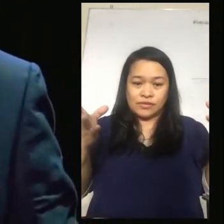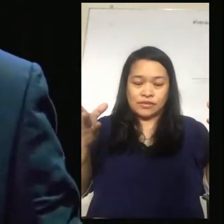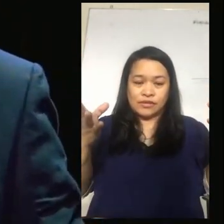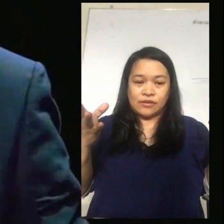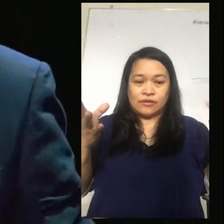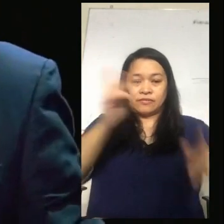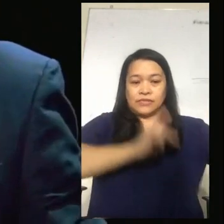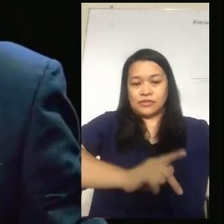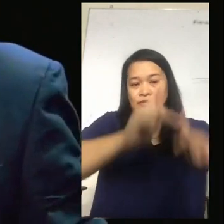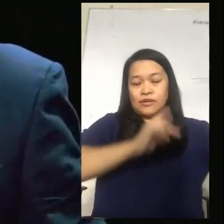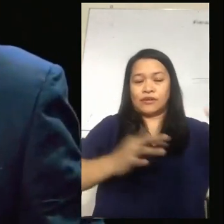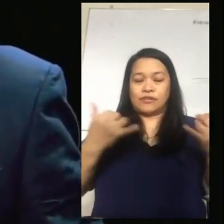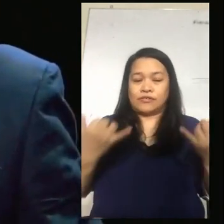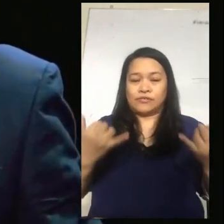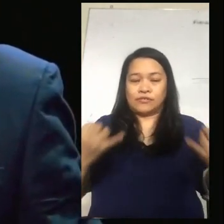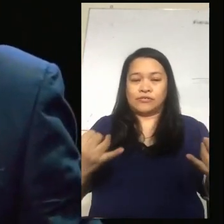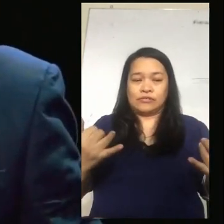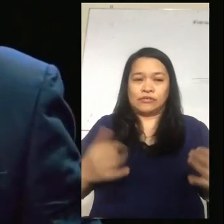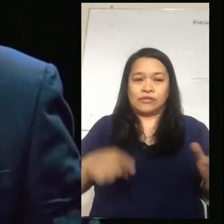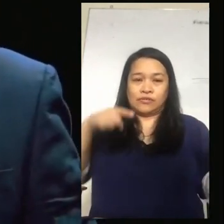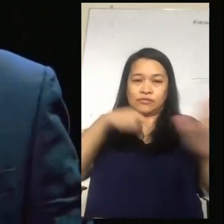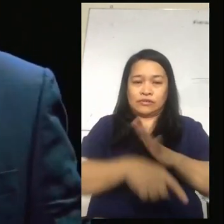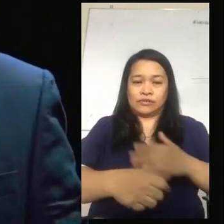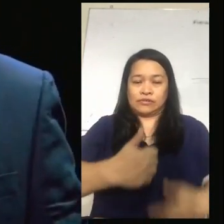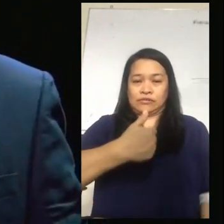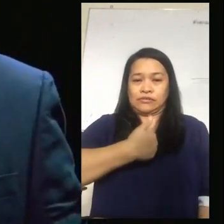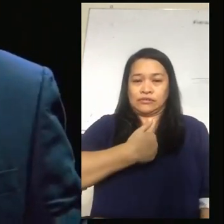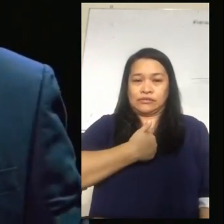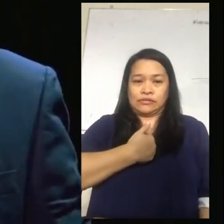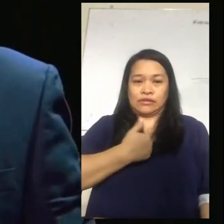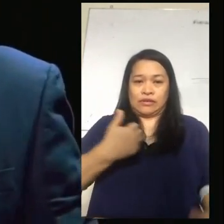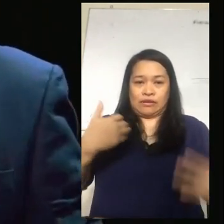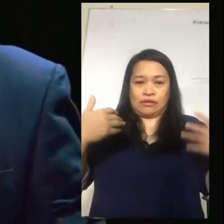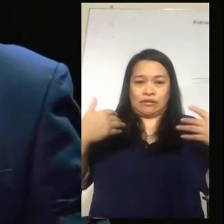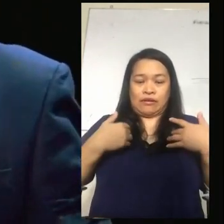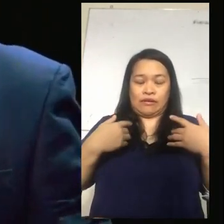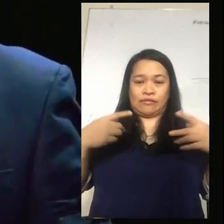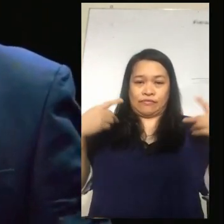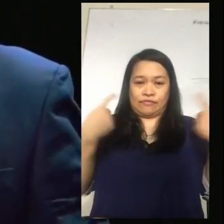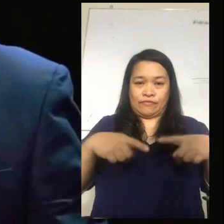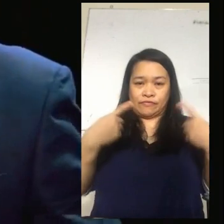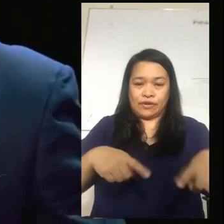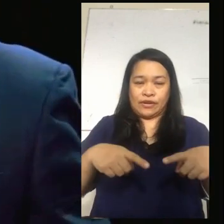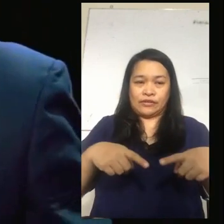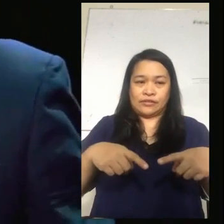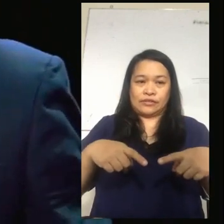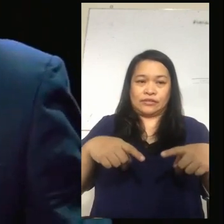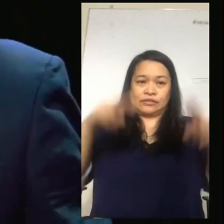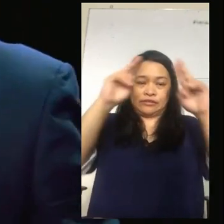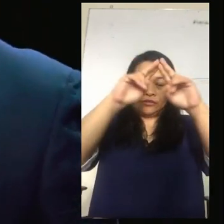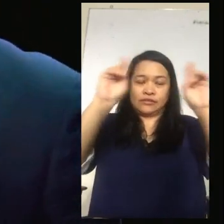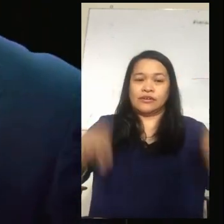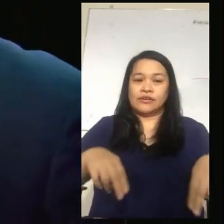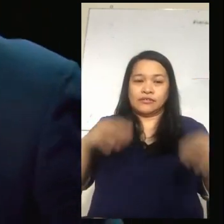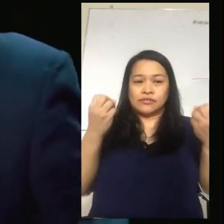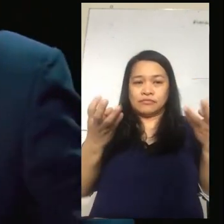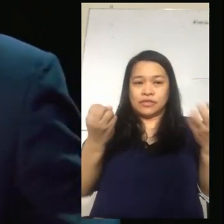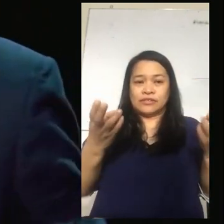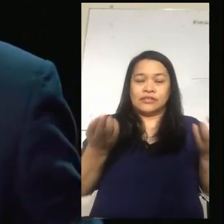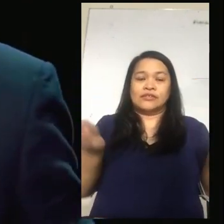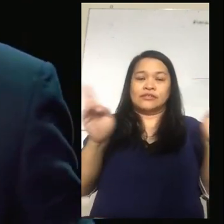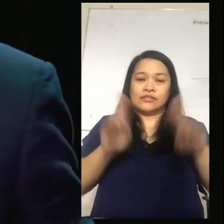committing suicide, nagkakaroon ng violence sa bahay, At dami na pong mga pangyayari